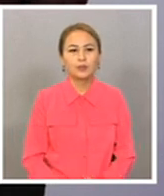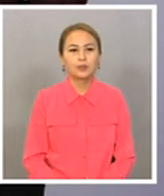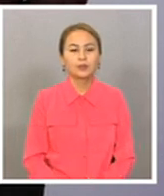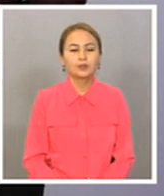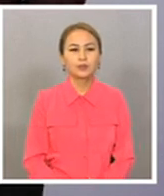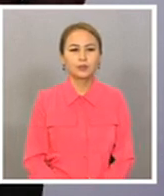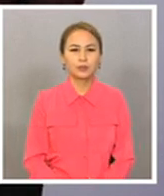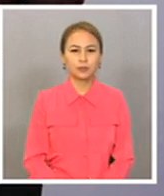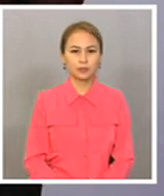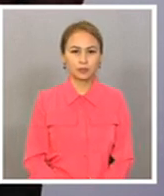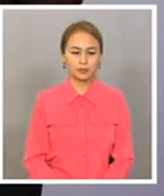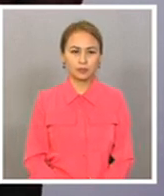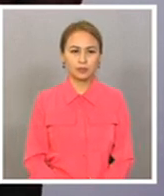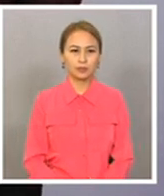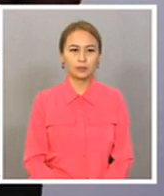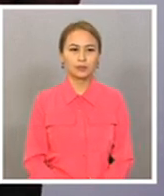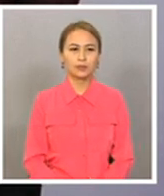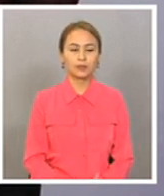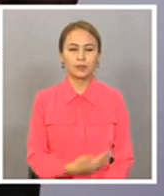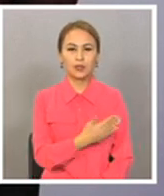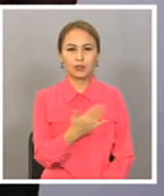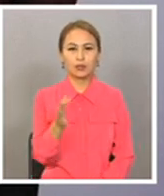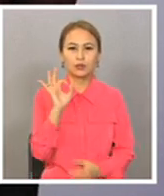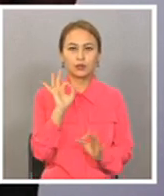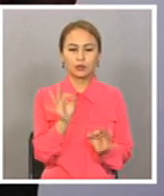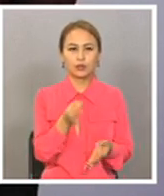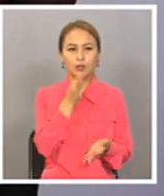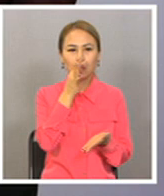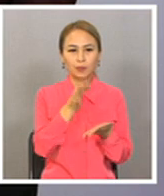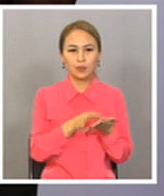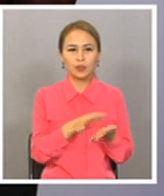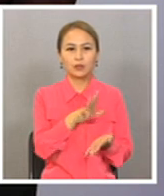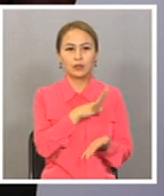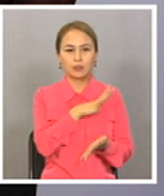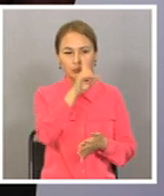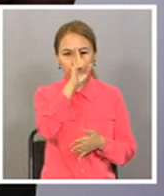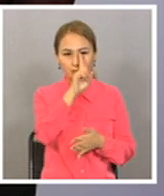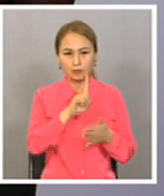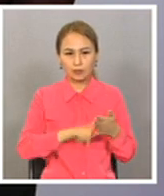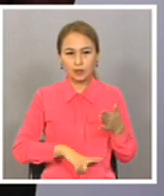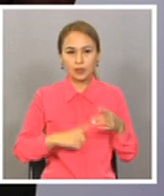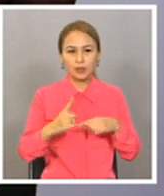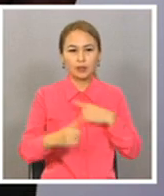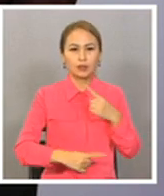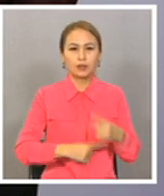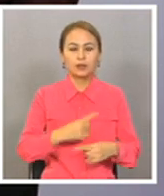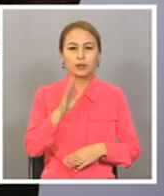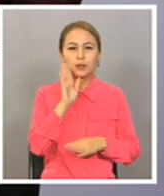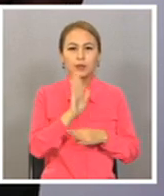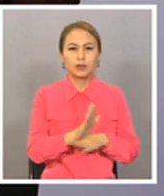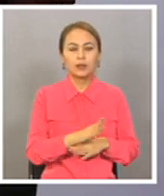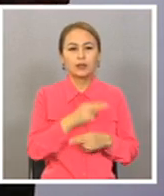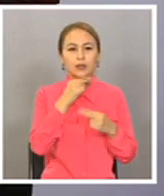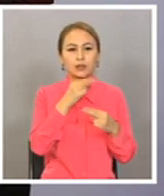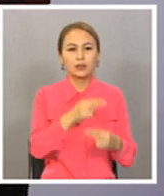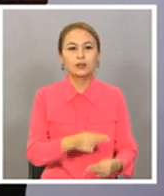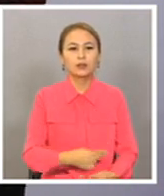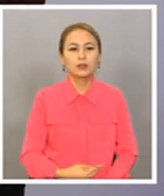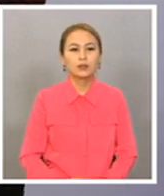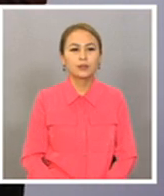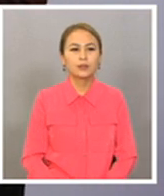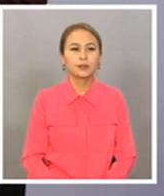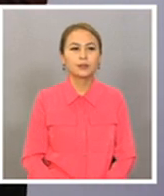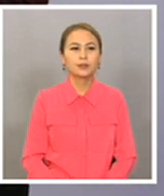көкке. Сіздерді дұрыс жауап берді деген сенімдемін. Келесі тапсырмаға зер салыңыздар.